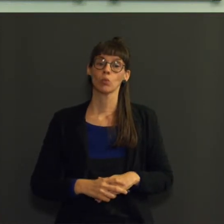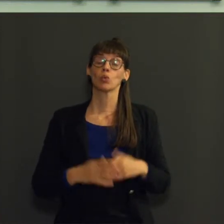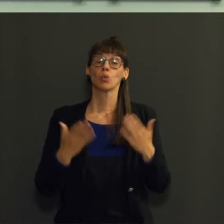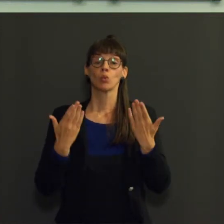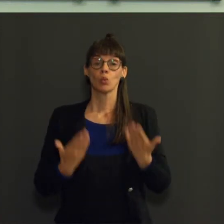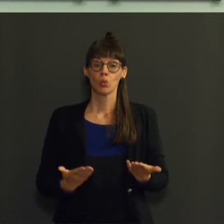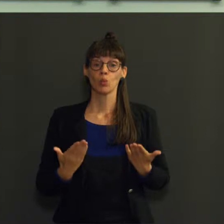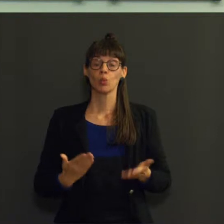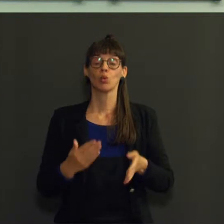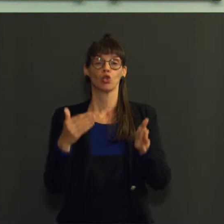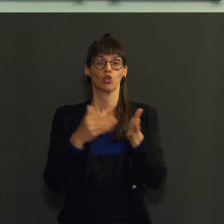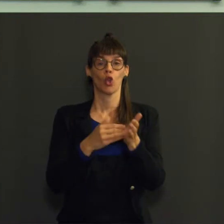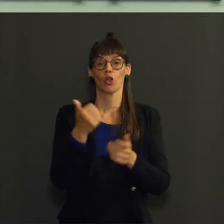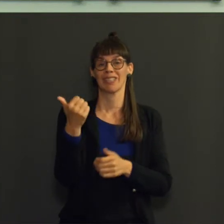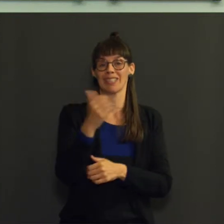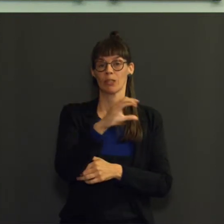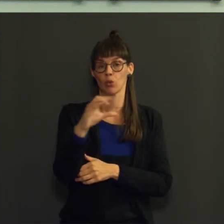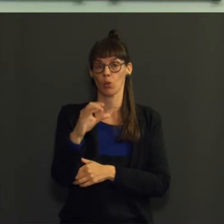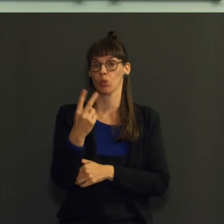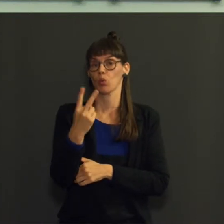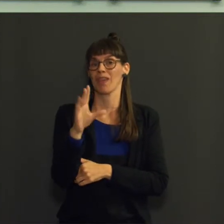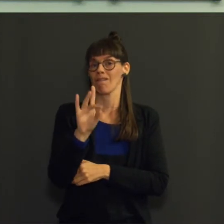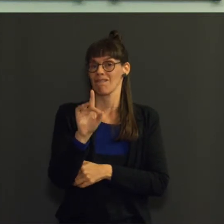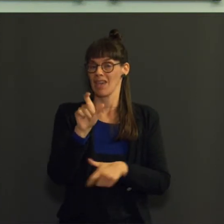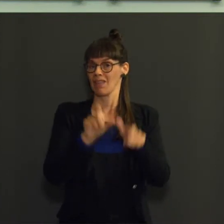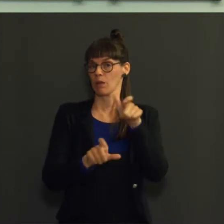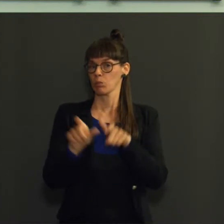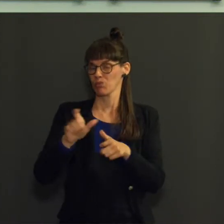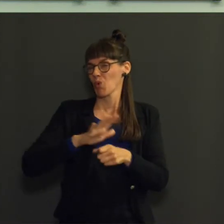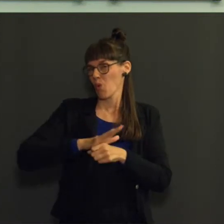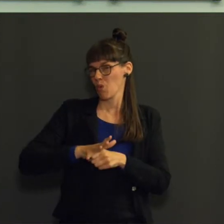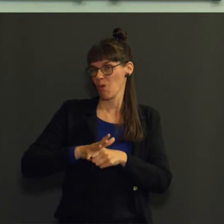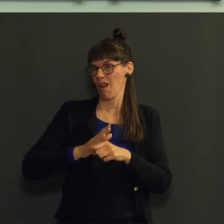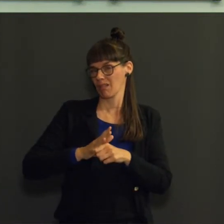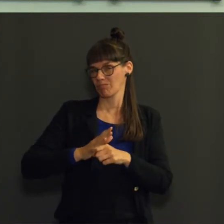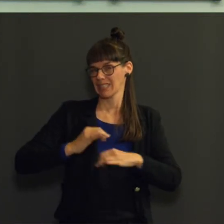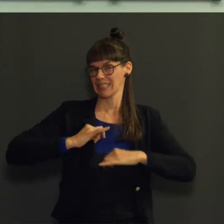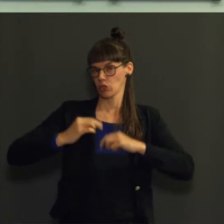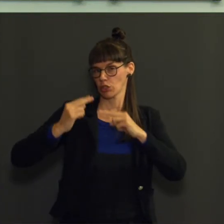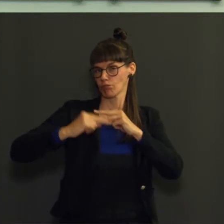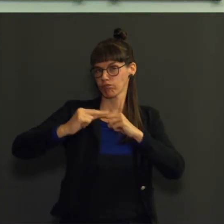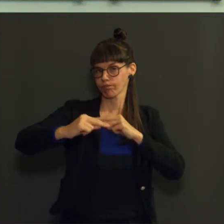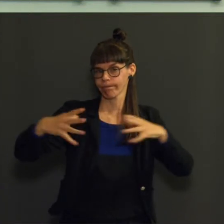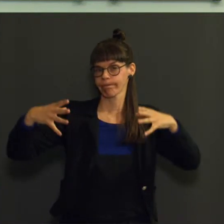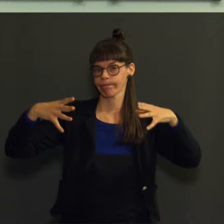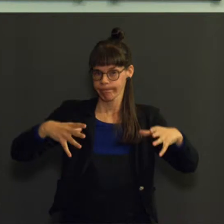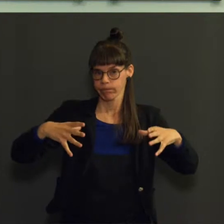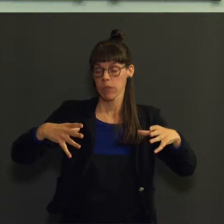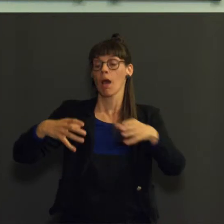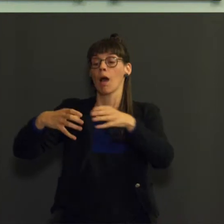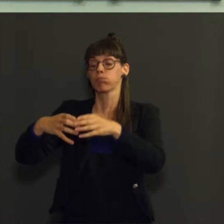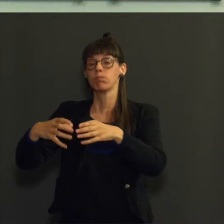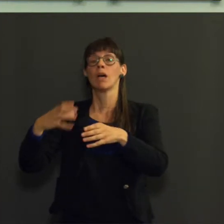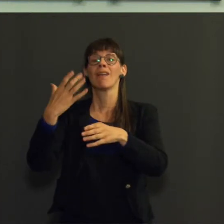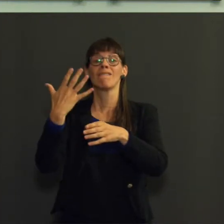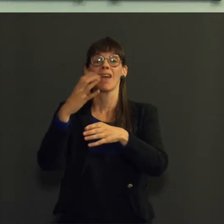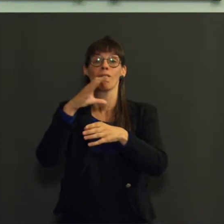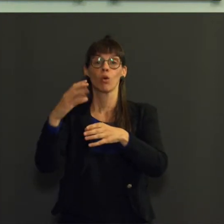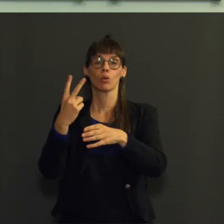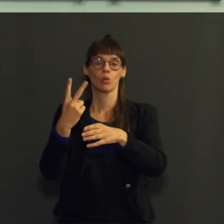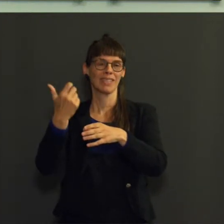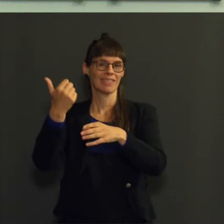Momenteel liggen er 1642 patiënten met COVID in de Belgische ziekenhuizen, waarvan 562